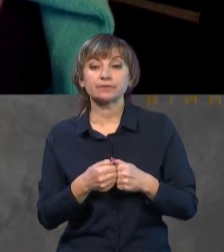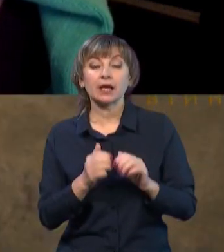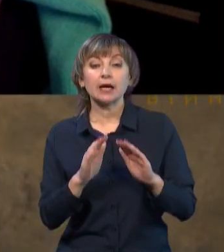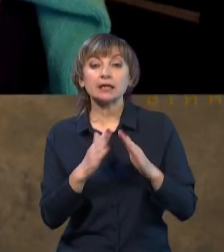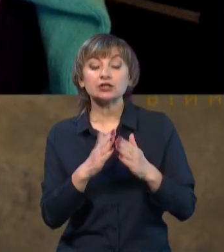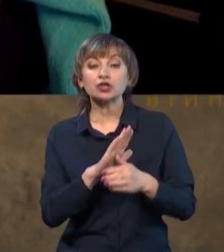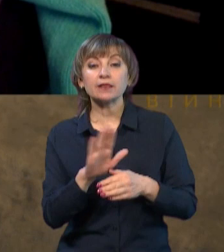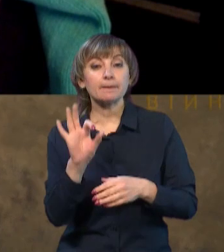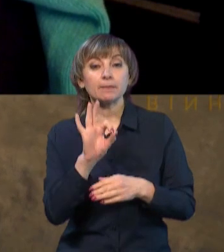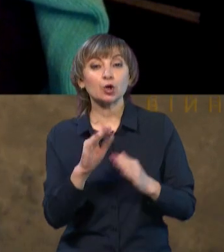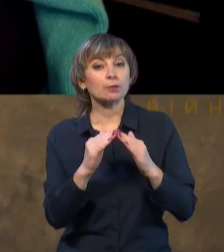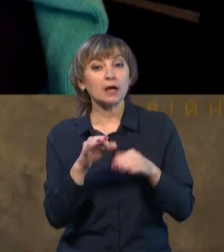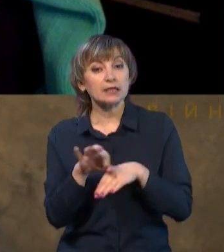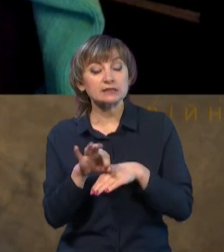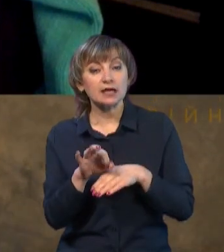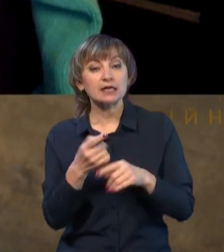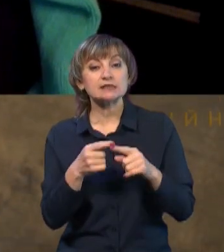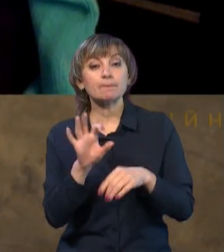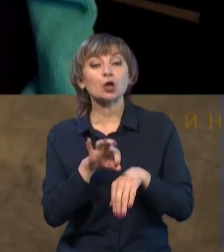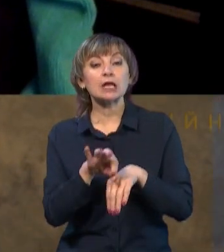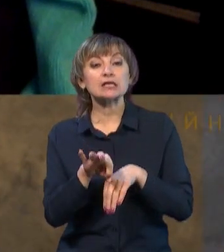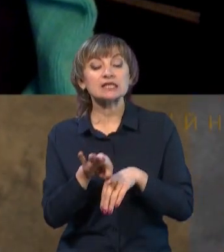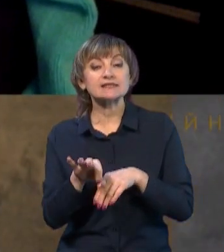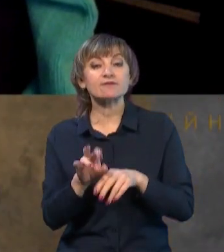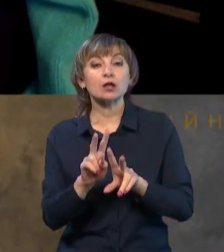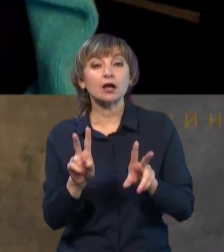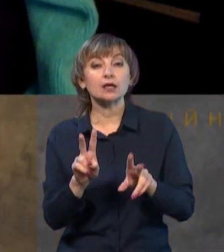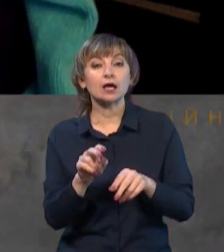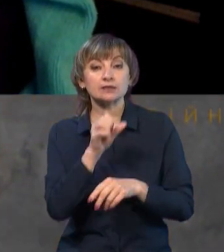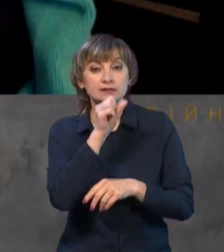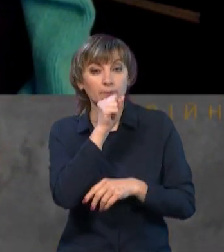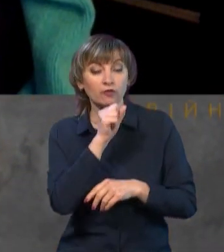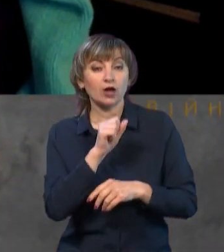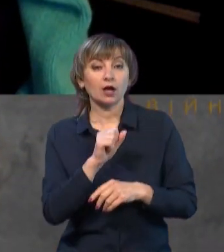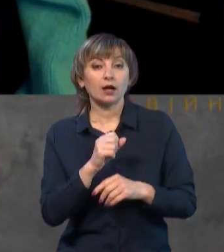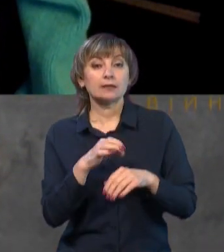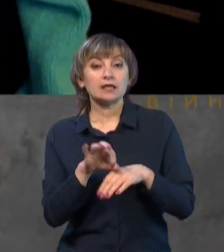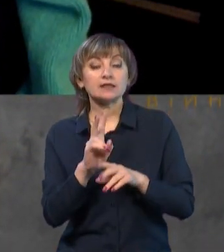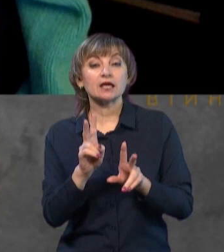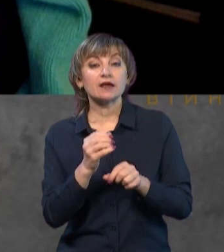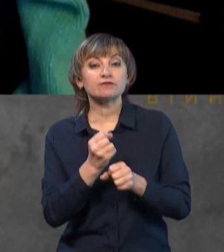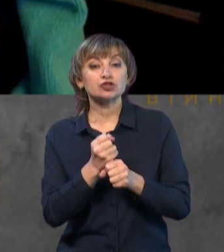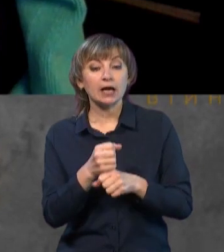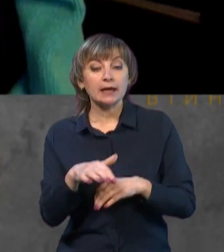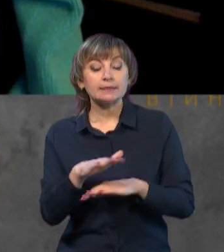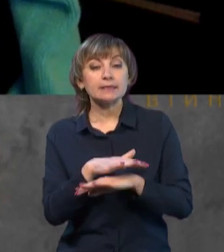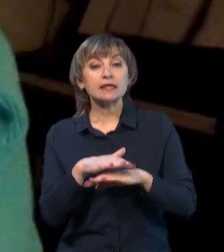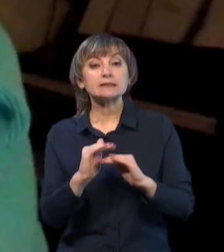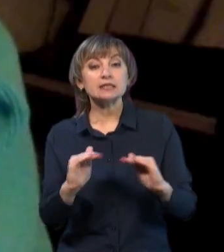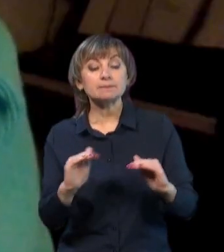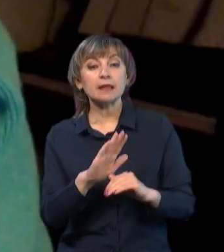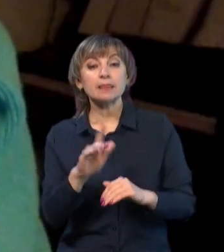Книжка не про домашнє насильство, це про насильство, яке замовчується, про насильство, яке вчиняється над дітьми, над